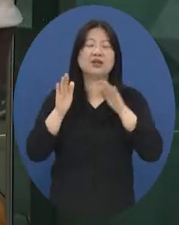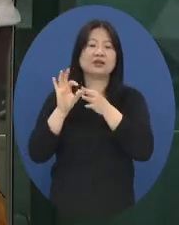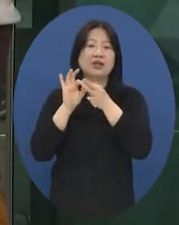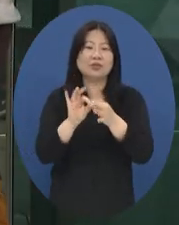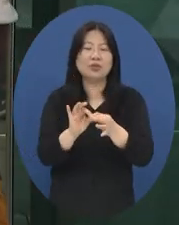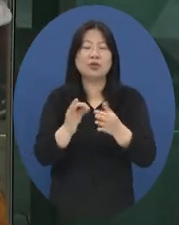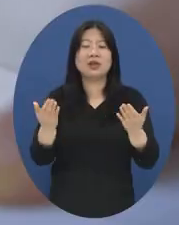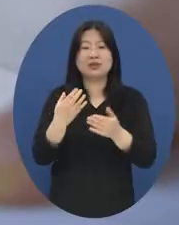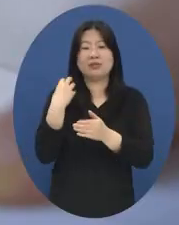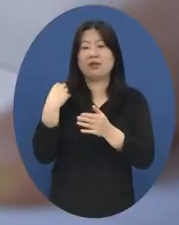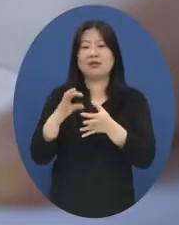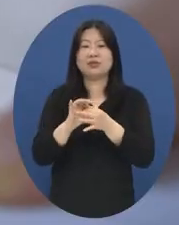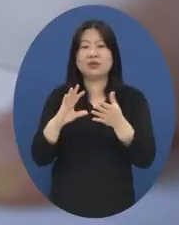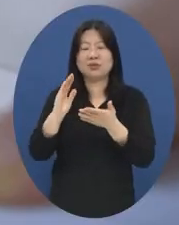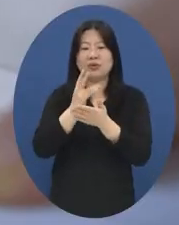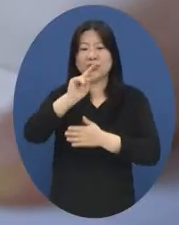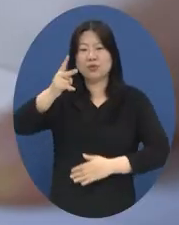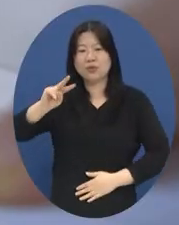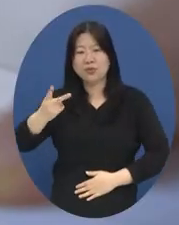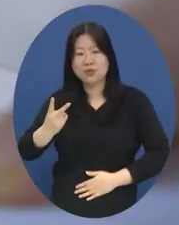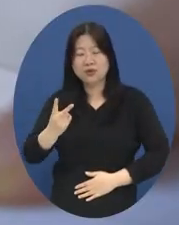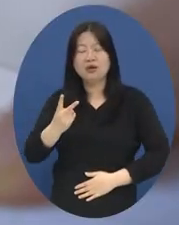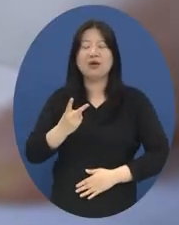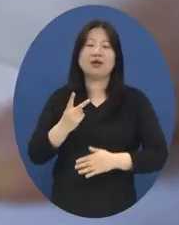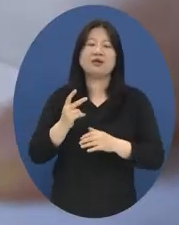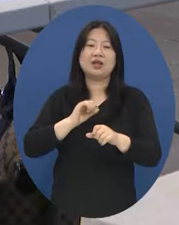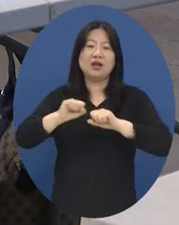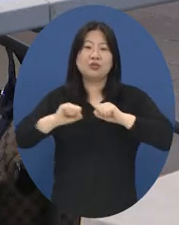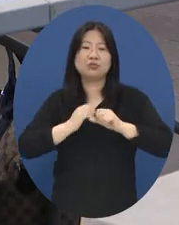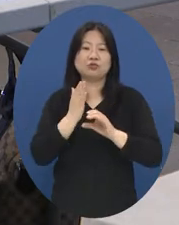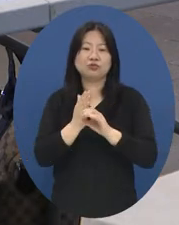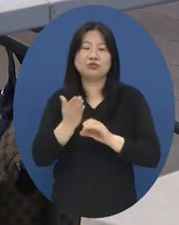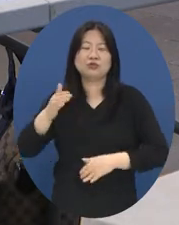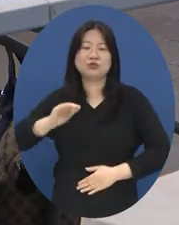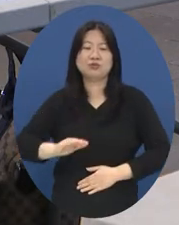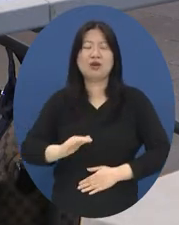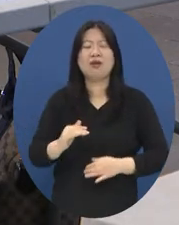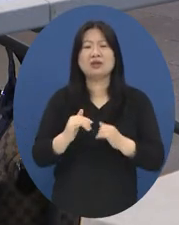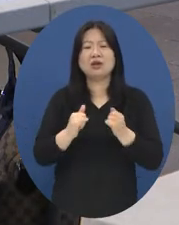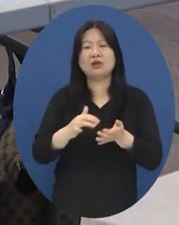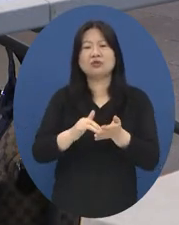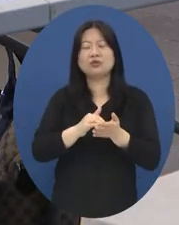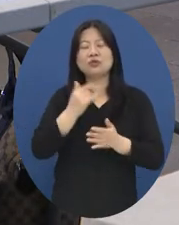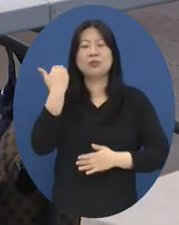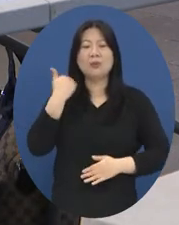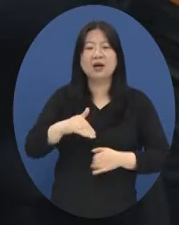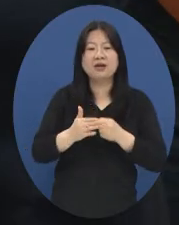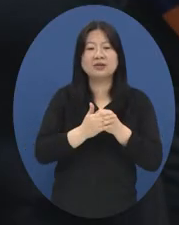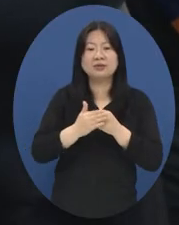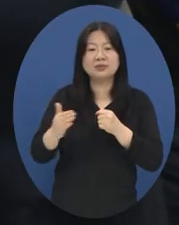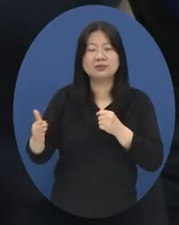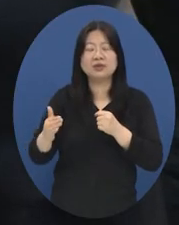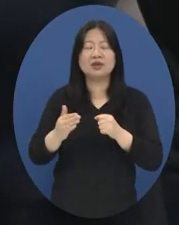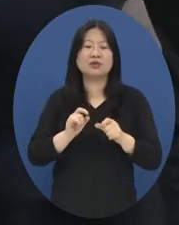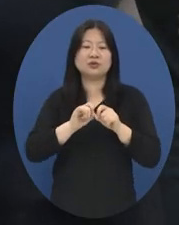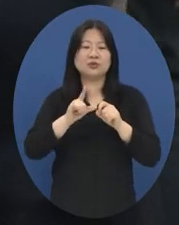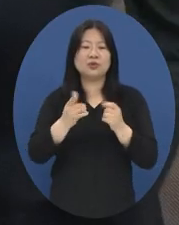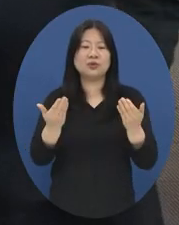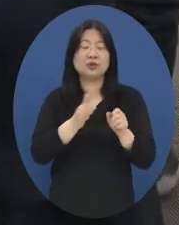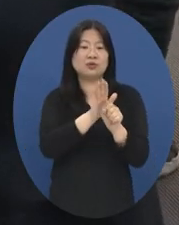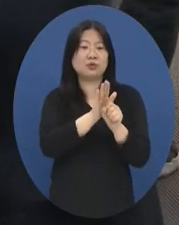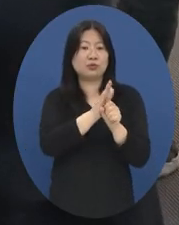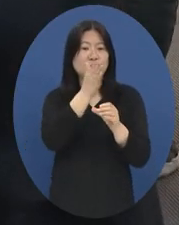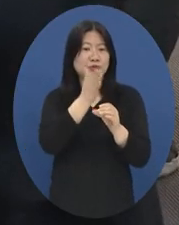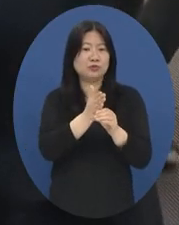직급 상관없이 교대 근무를 하며 투입돼 애쓰고 있지만 인력이 턱없이 부족한 이런 공적 영역에 주로 일선을